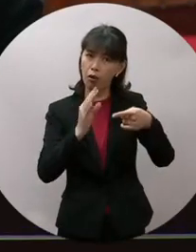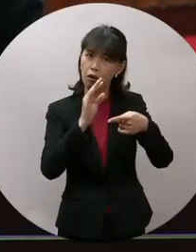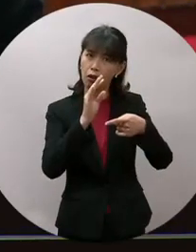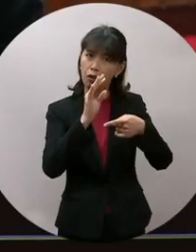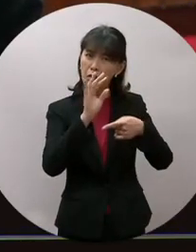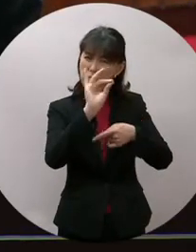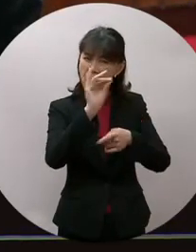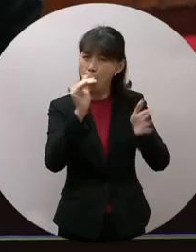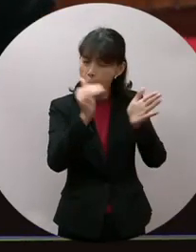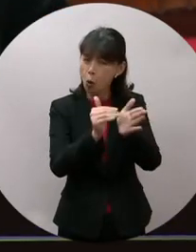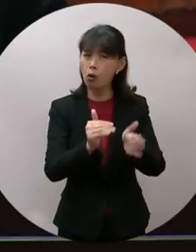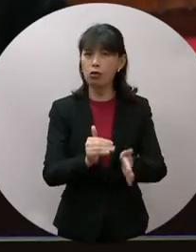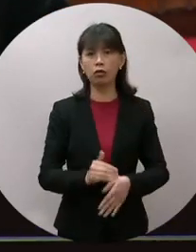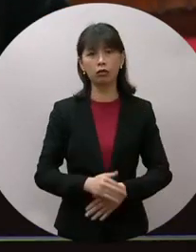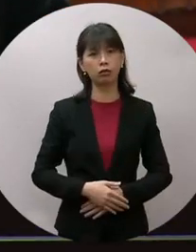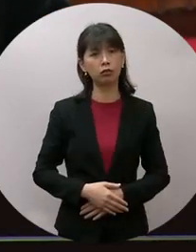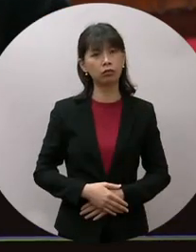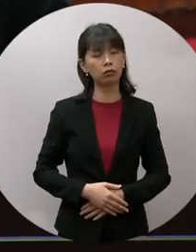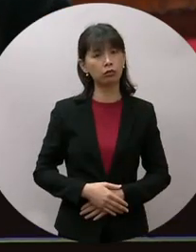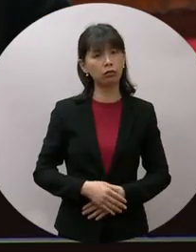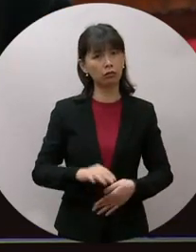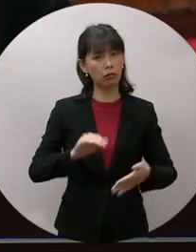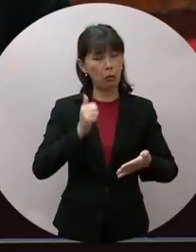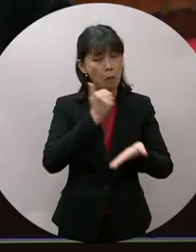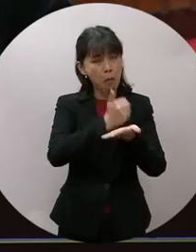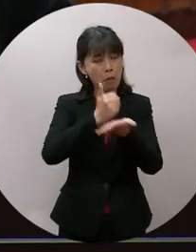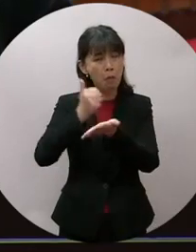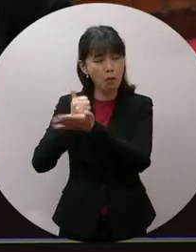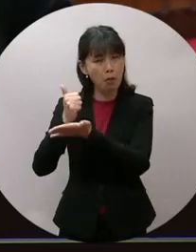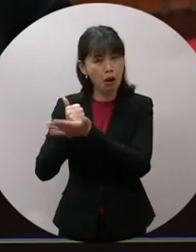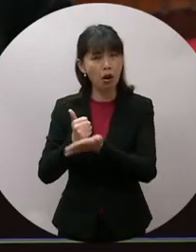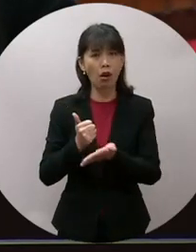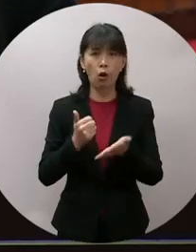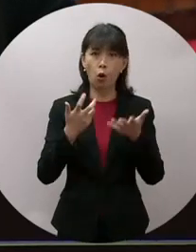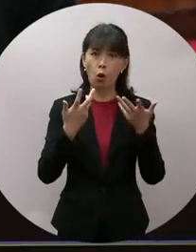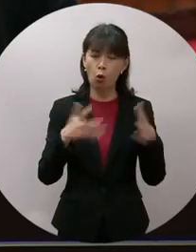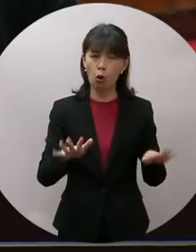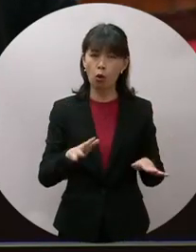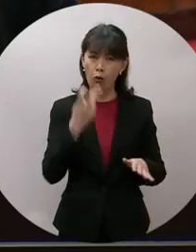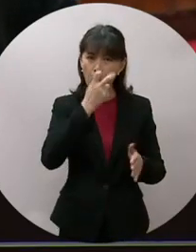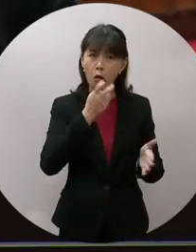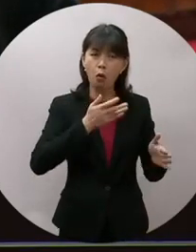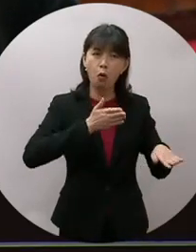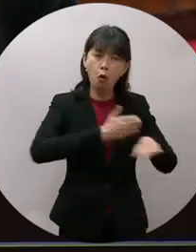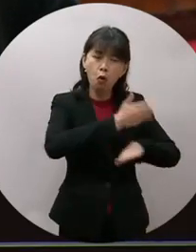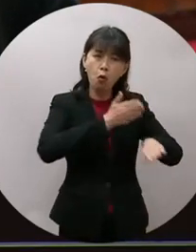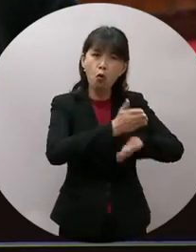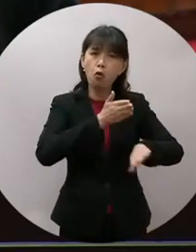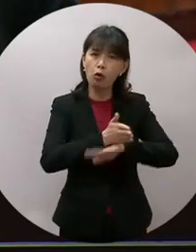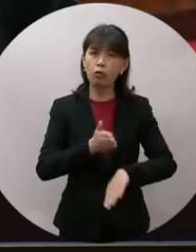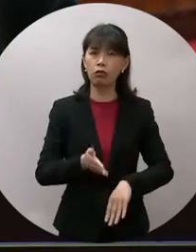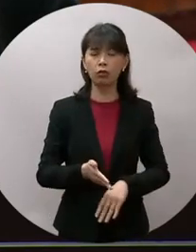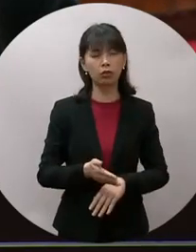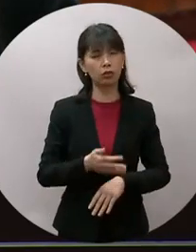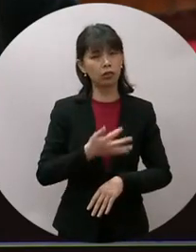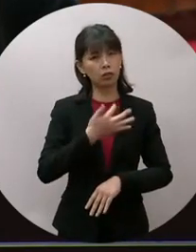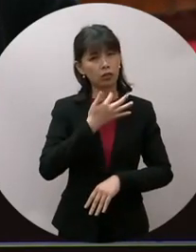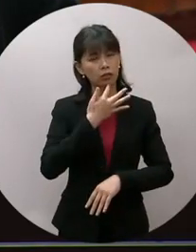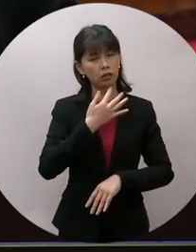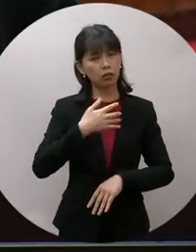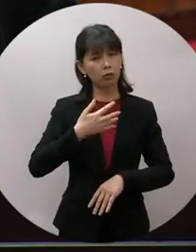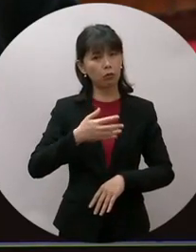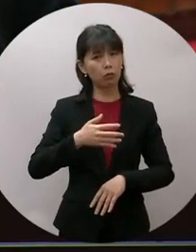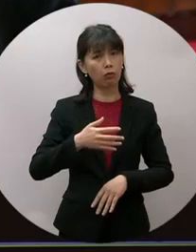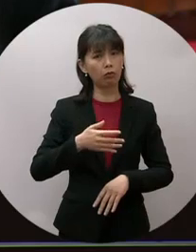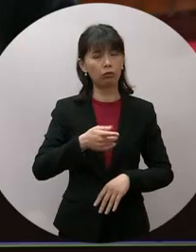近100%，所以这个合格率很高文字的背后也很吊诡，是因为我们的产品非常的优良